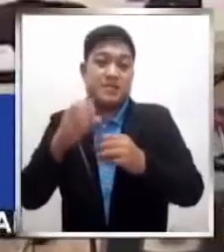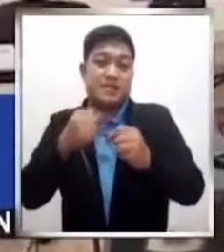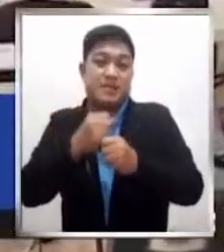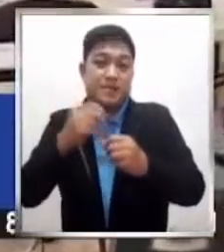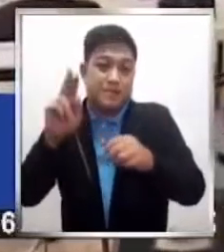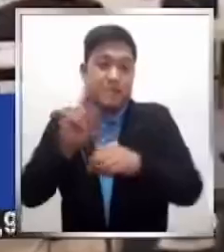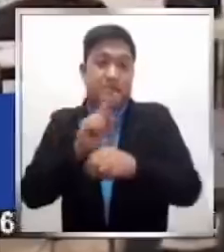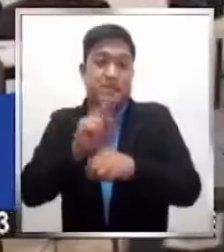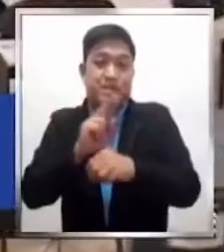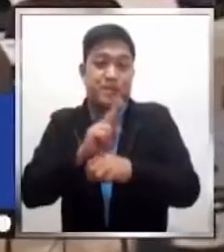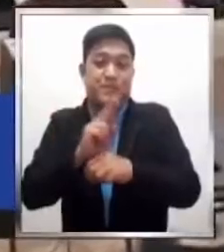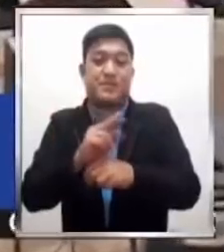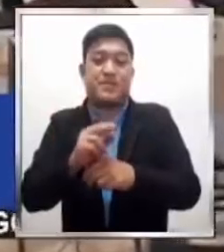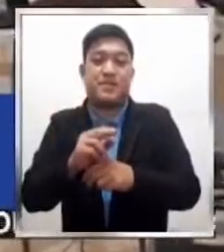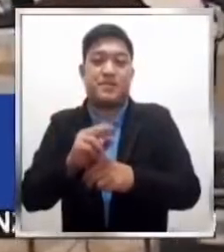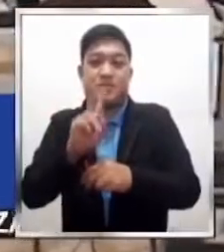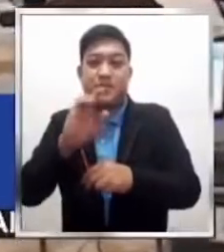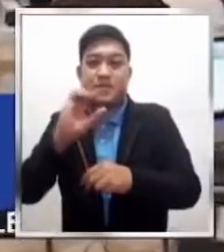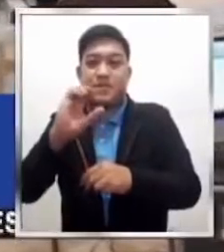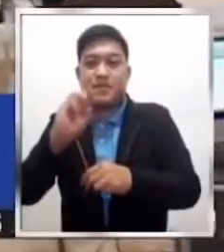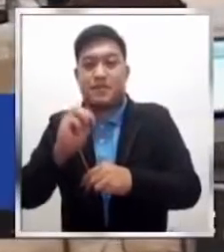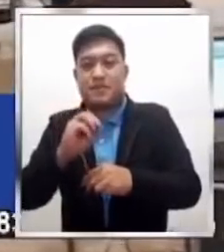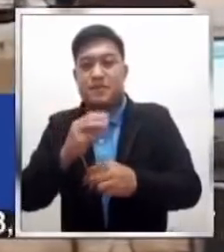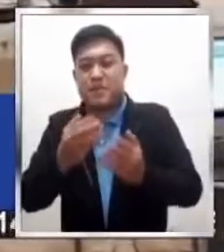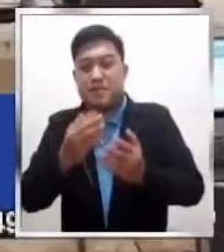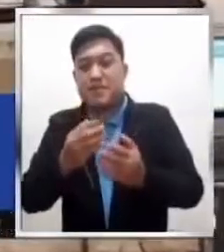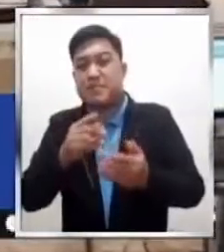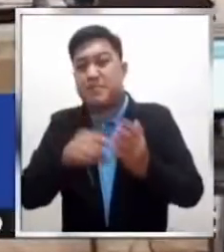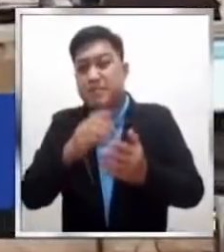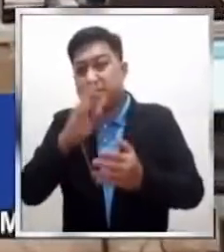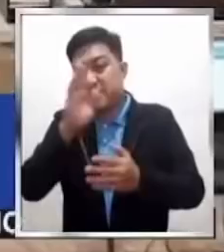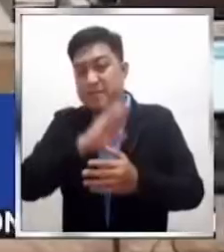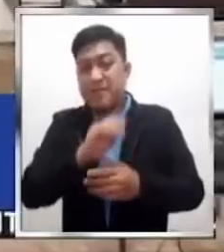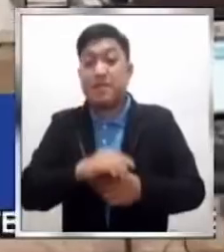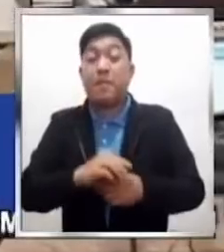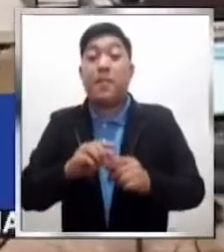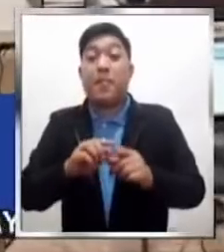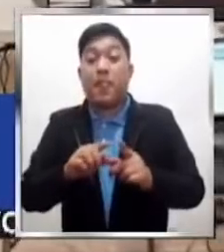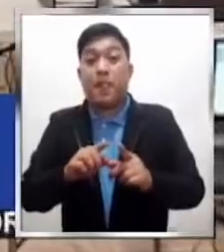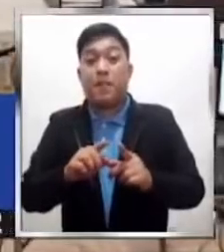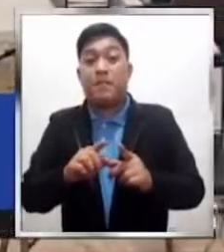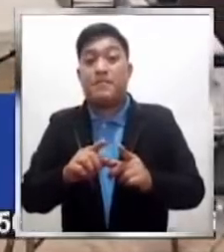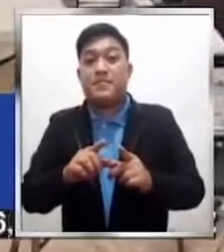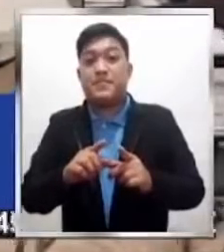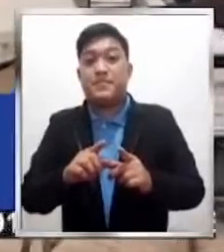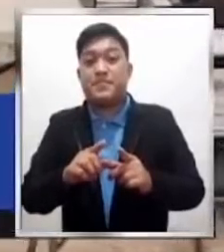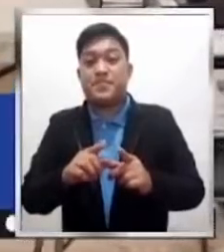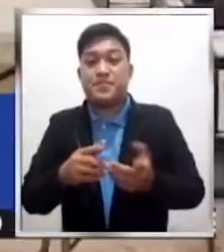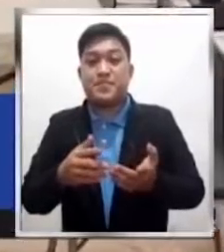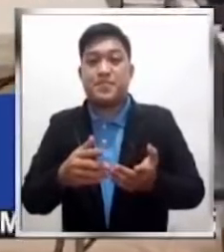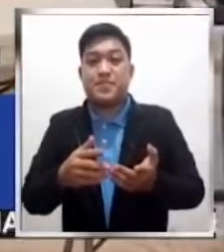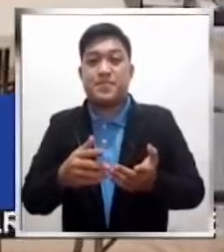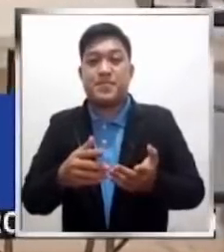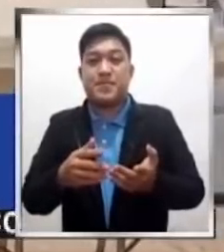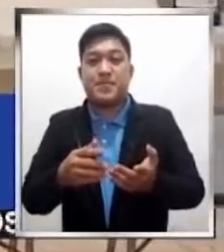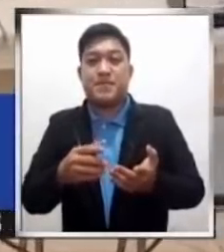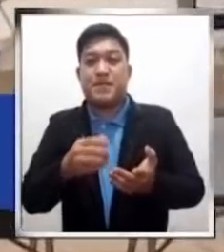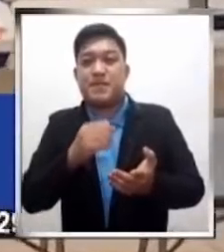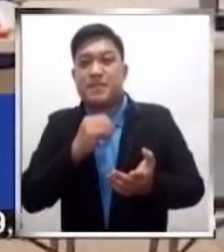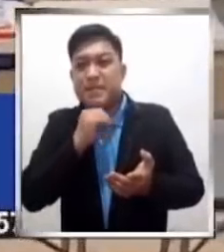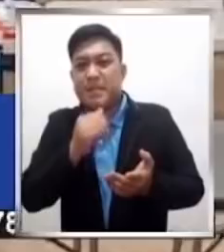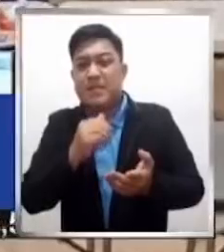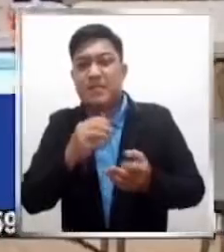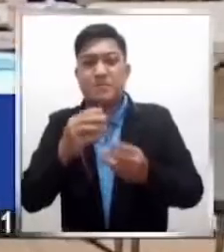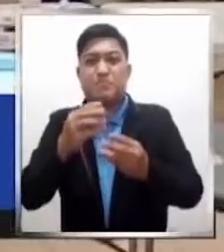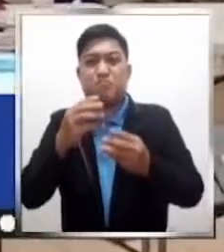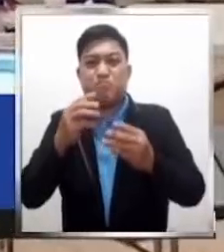VCM kaya maaring palyado. Pero bagaman daw hindi sa kanilang pananaw ay hindi ganitong nakaka-alarma yung bilang nitong dami